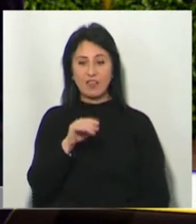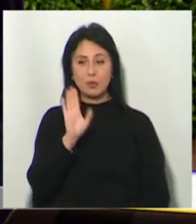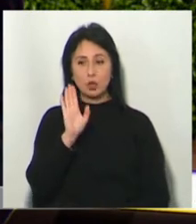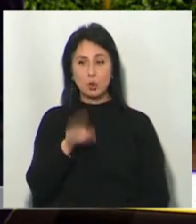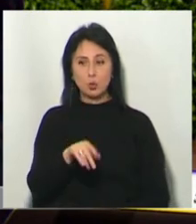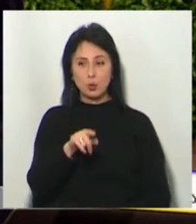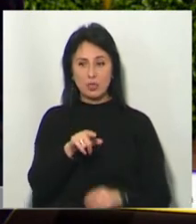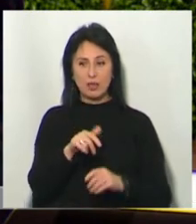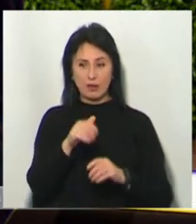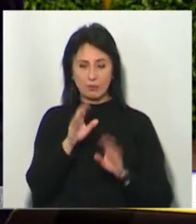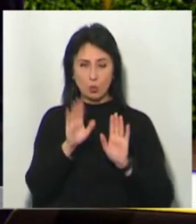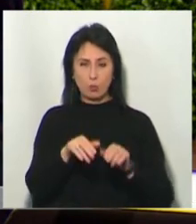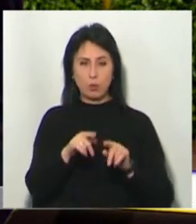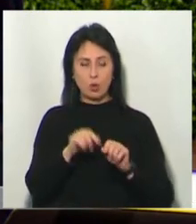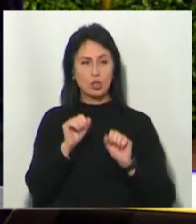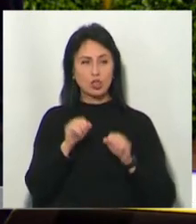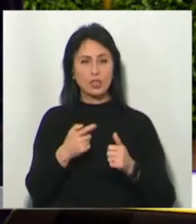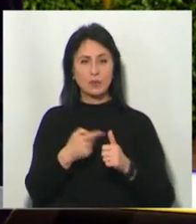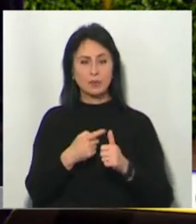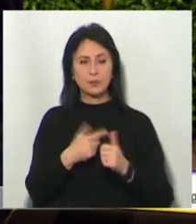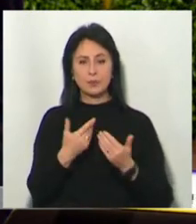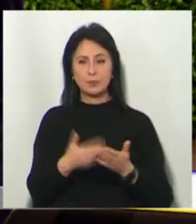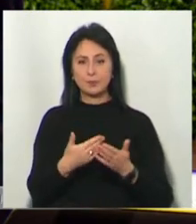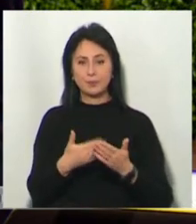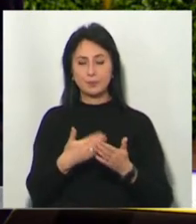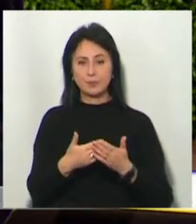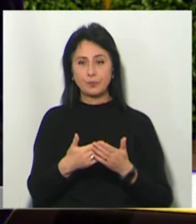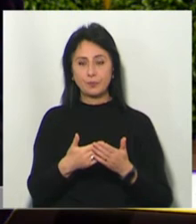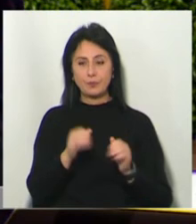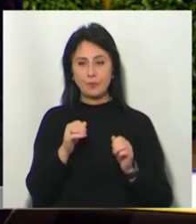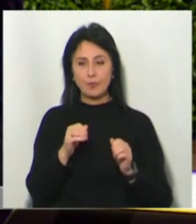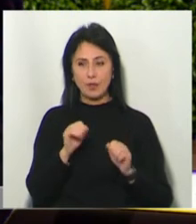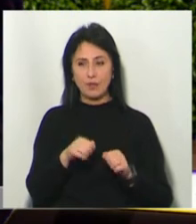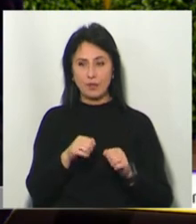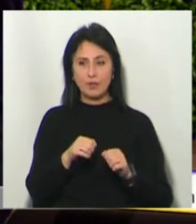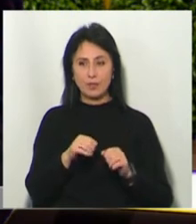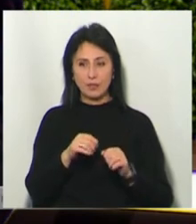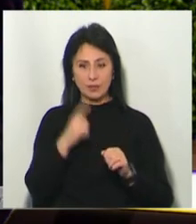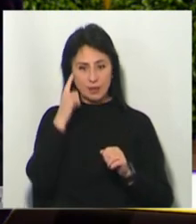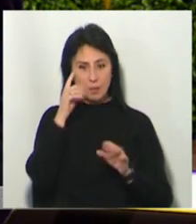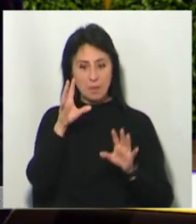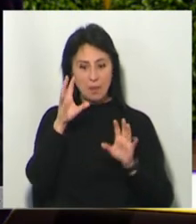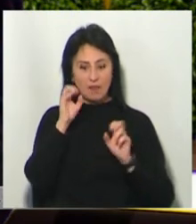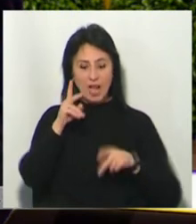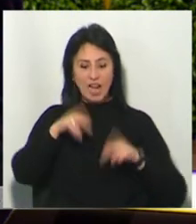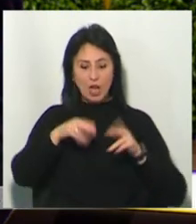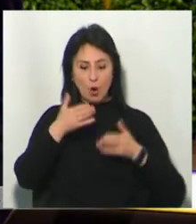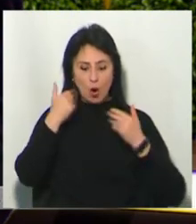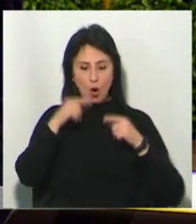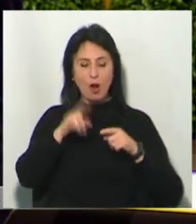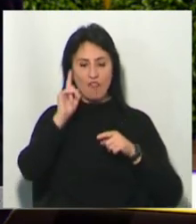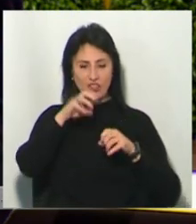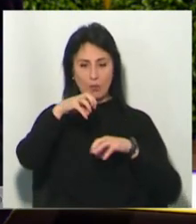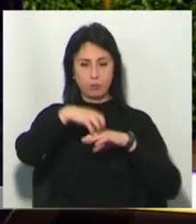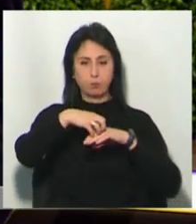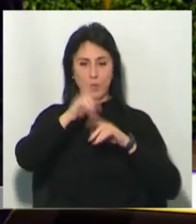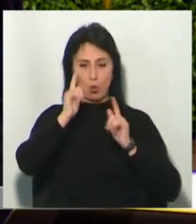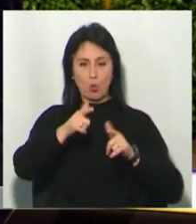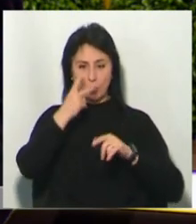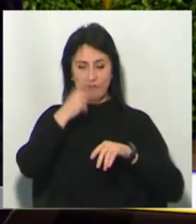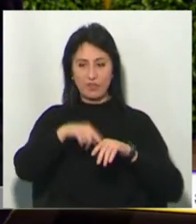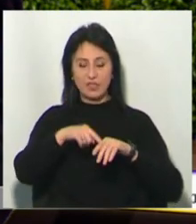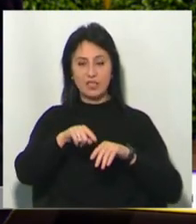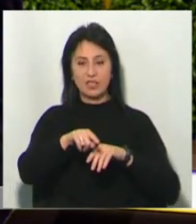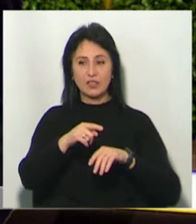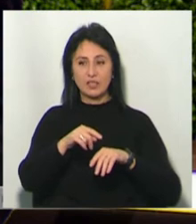უფრო კომპეტენტურად, გაცილებით უფრო შეიძლება ის იყოს ასაქმელათაც მარტივი ქირურგისთვისაც გასაგები